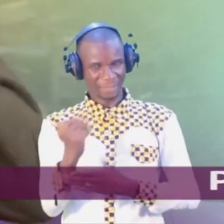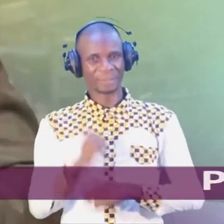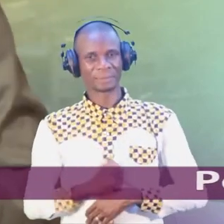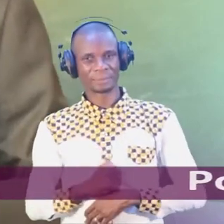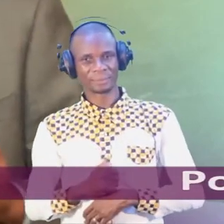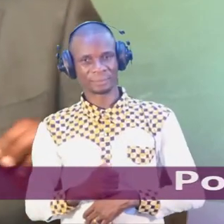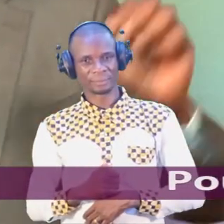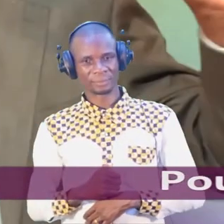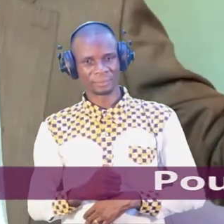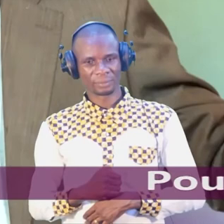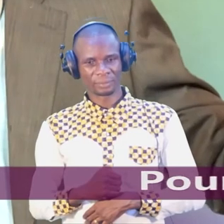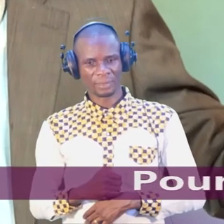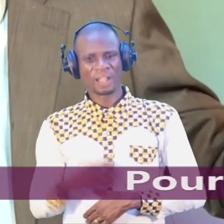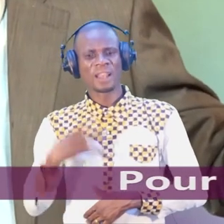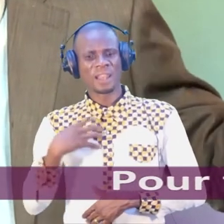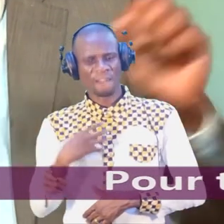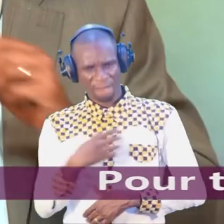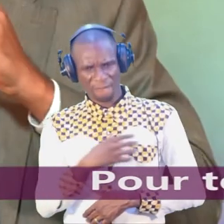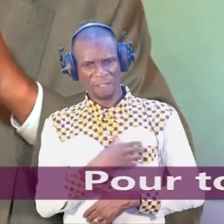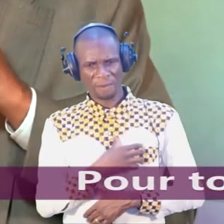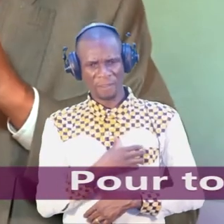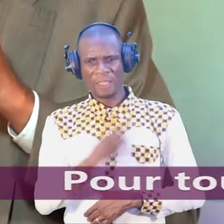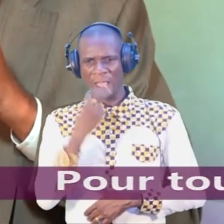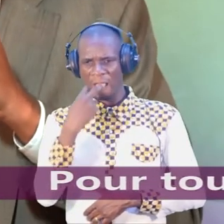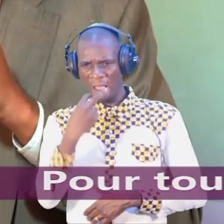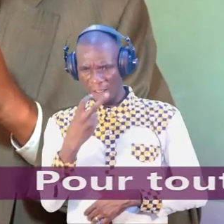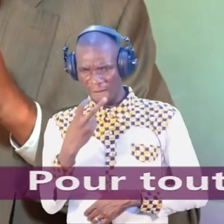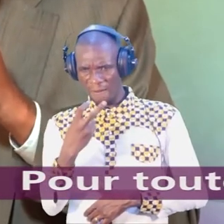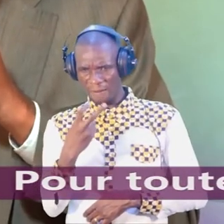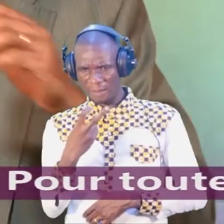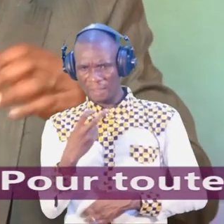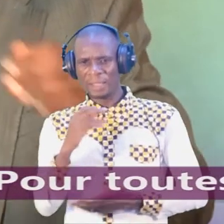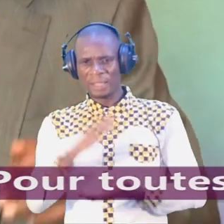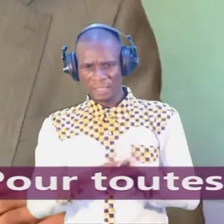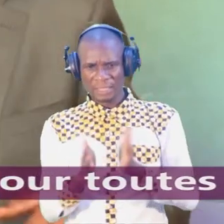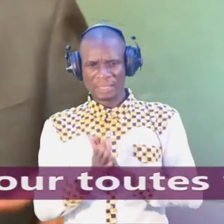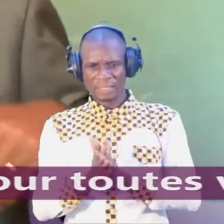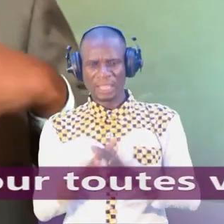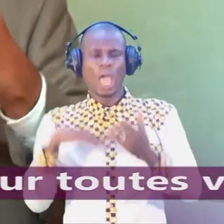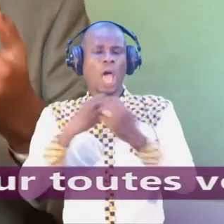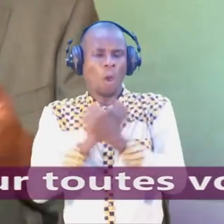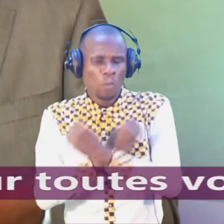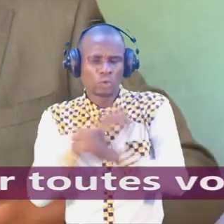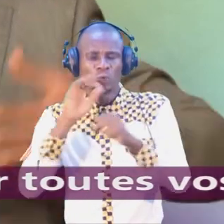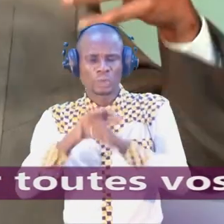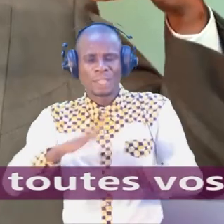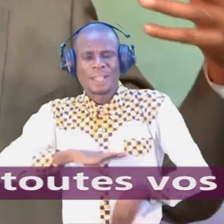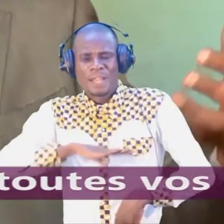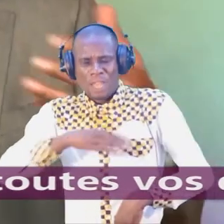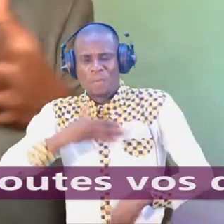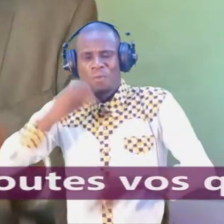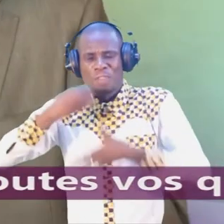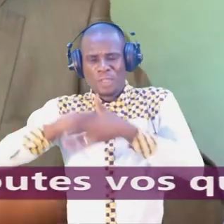lakini akagundua kwamba ile orodha bado ilikuwa katika akili yake. Alikuwa akifanya kwa mume wa